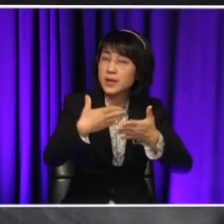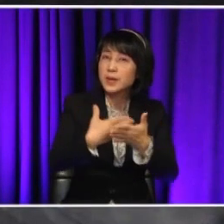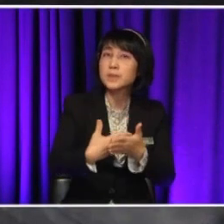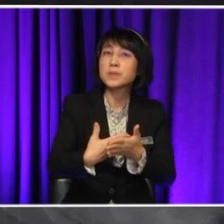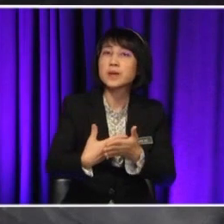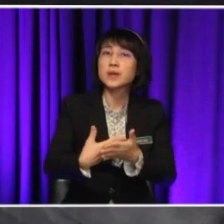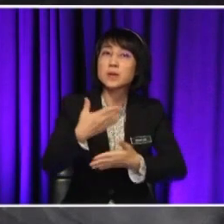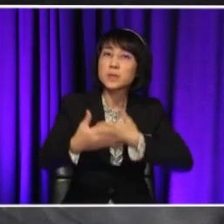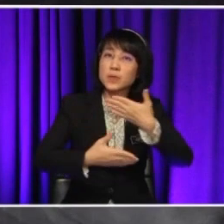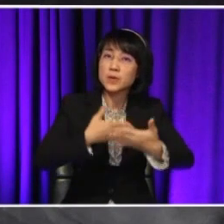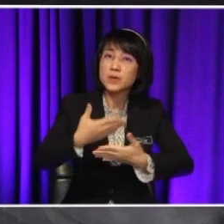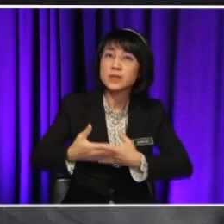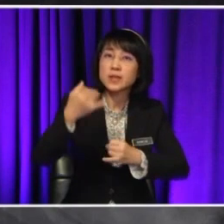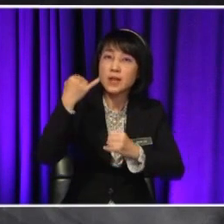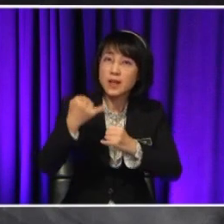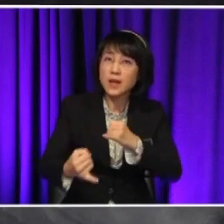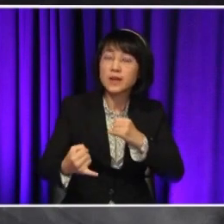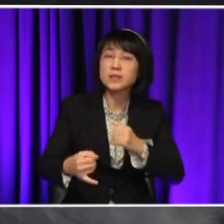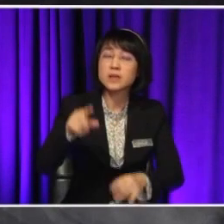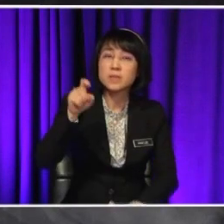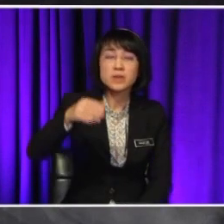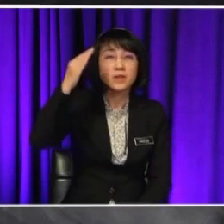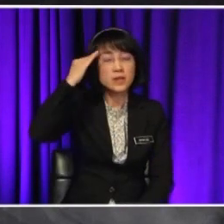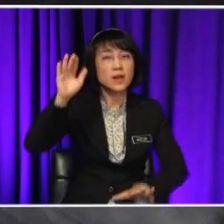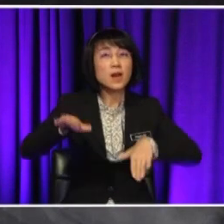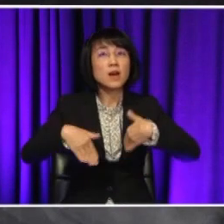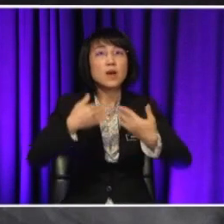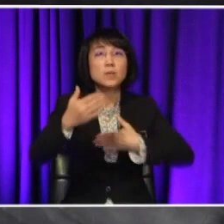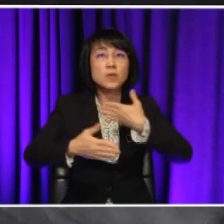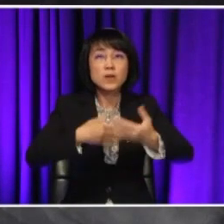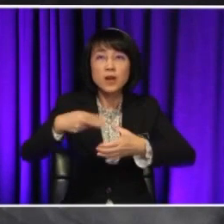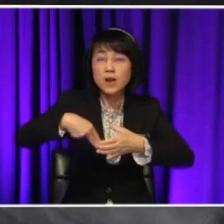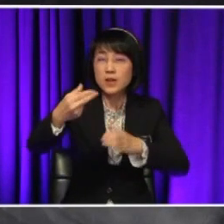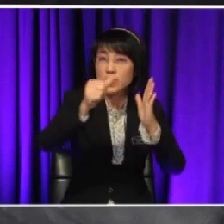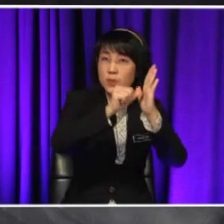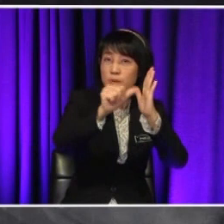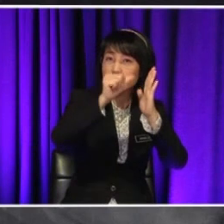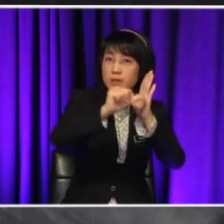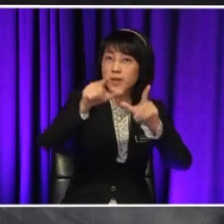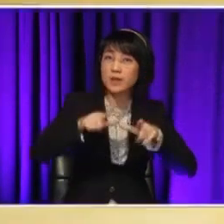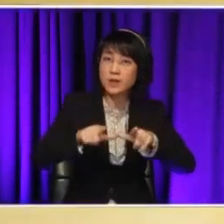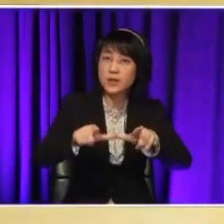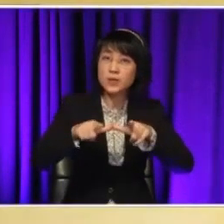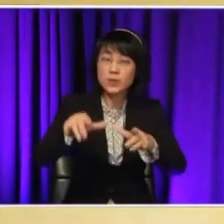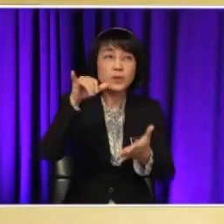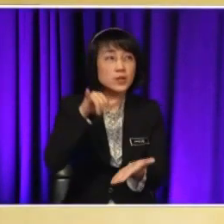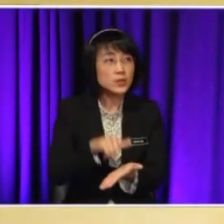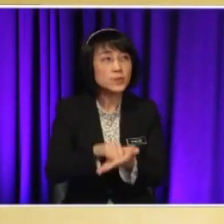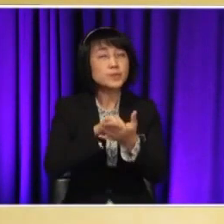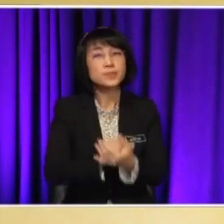kepada proses akhir. Mesti tahu macam mana proses penghasilan ukiran kayu tersebut.